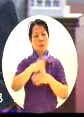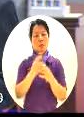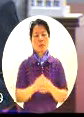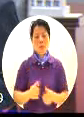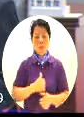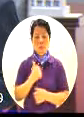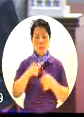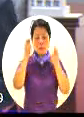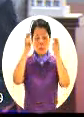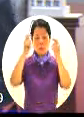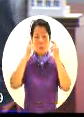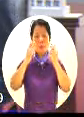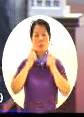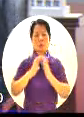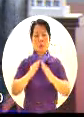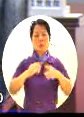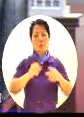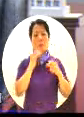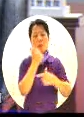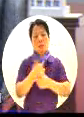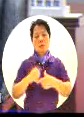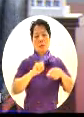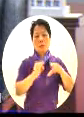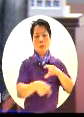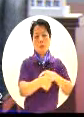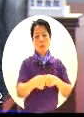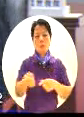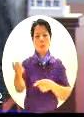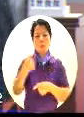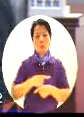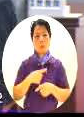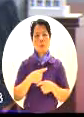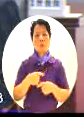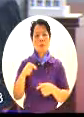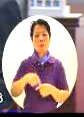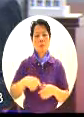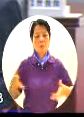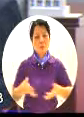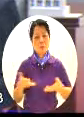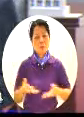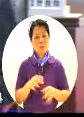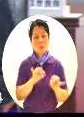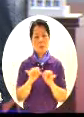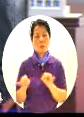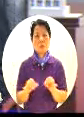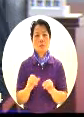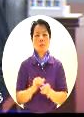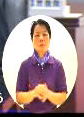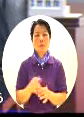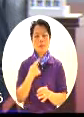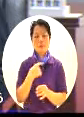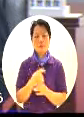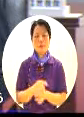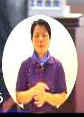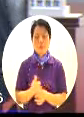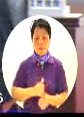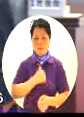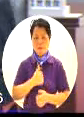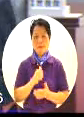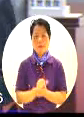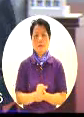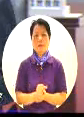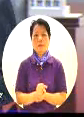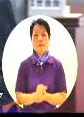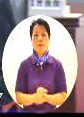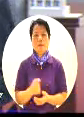的建筑商哈，对北部来到高雄差这地皮哈，啊差这环境，我讲真的非常非